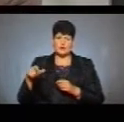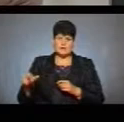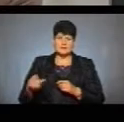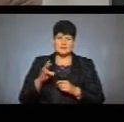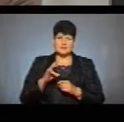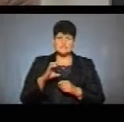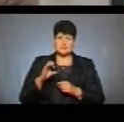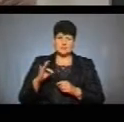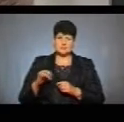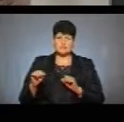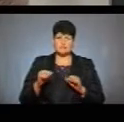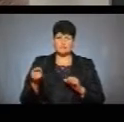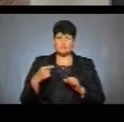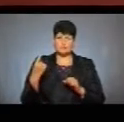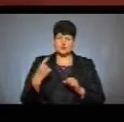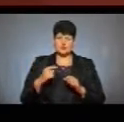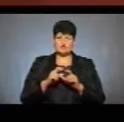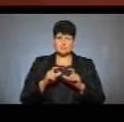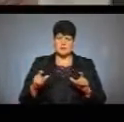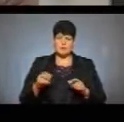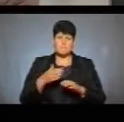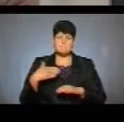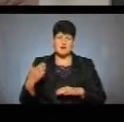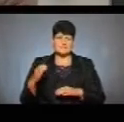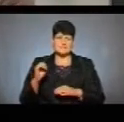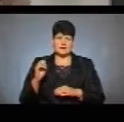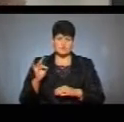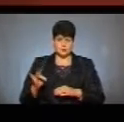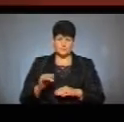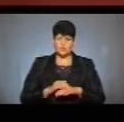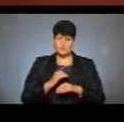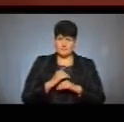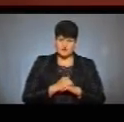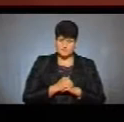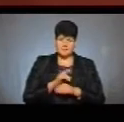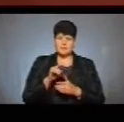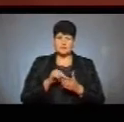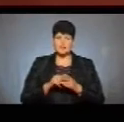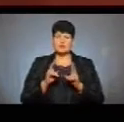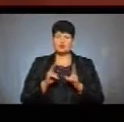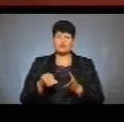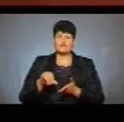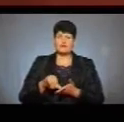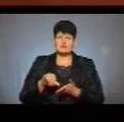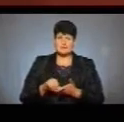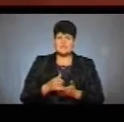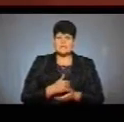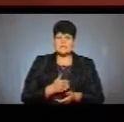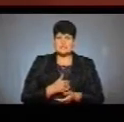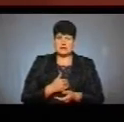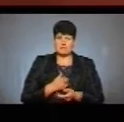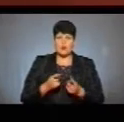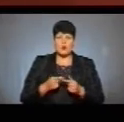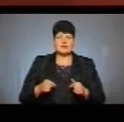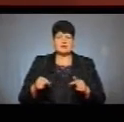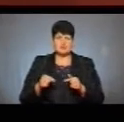Сарабун, керівник Тернопільського обласного штабу «Правий сектор». Кажу вам доброго вечора. Доброго вечора. Ну, власне, запитання, хто виступив з ініціативою